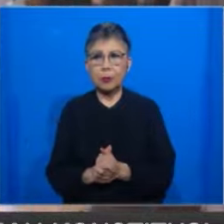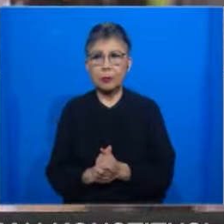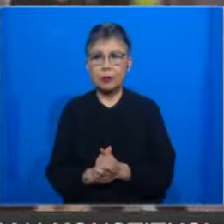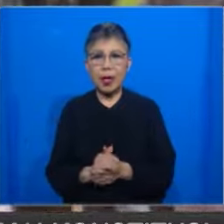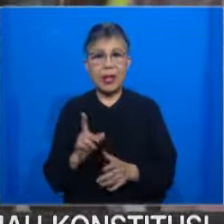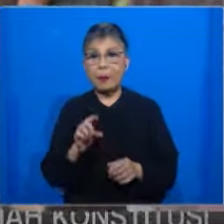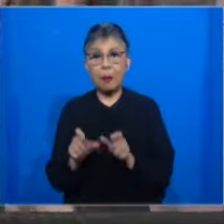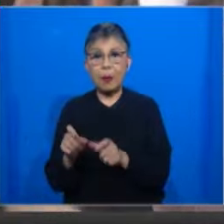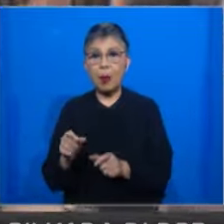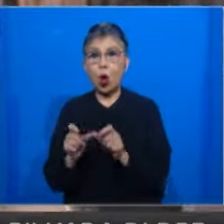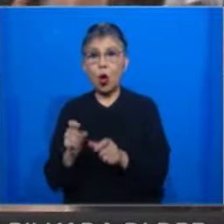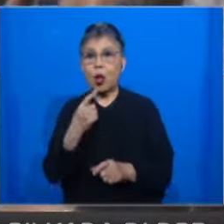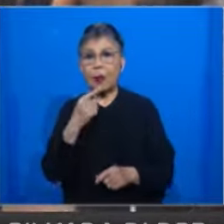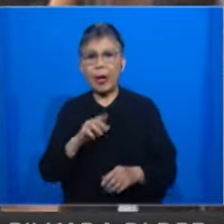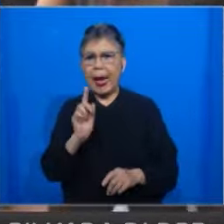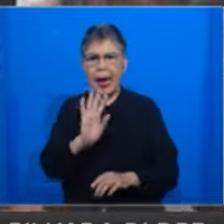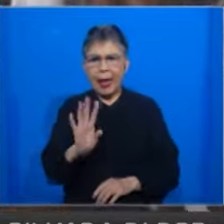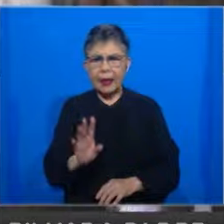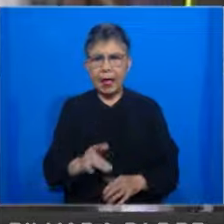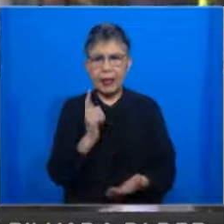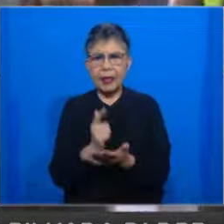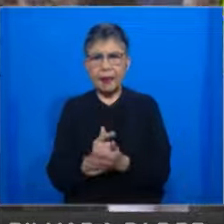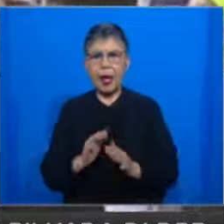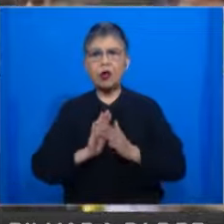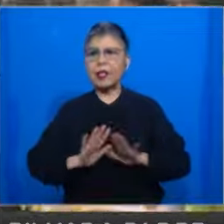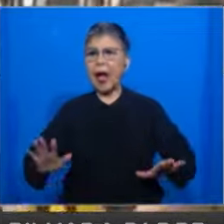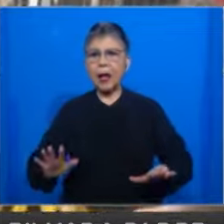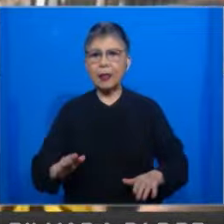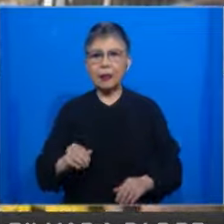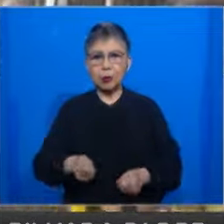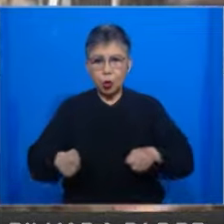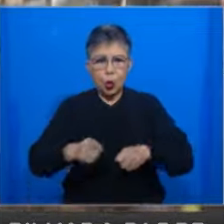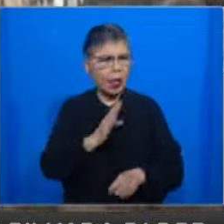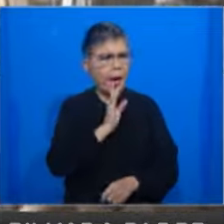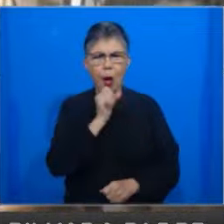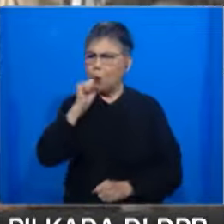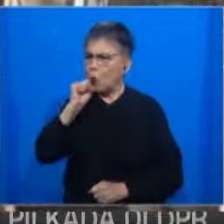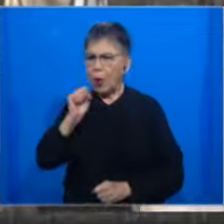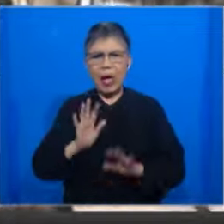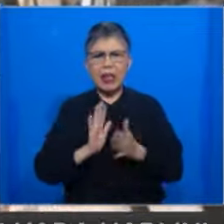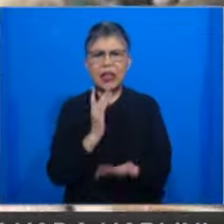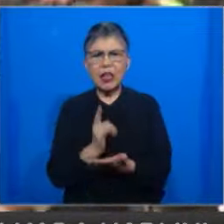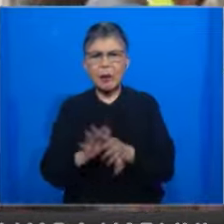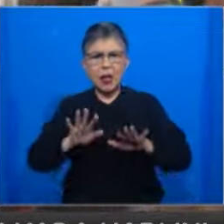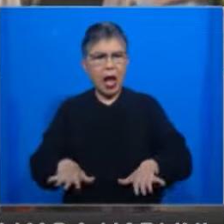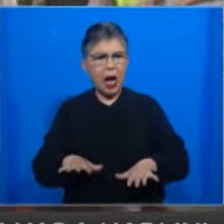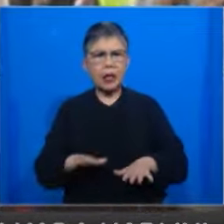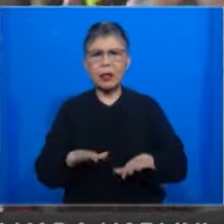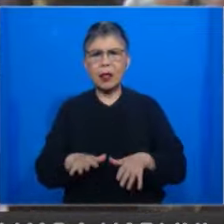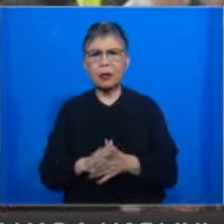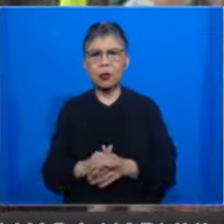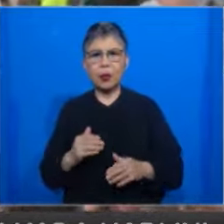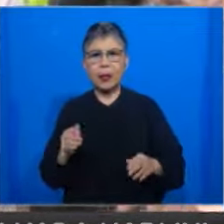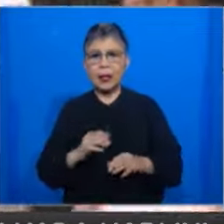Tapi beberapa lainnya juga mengatakan untuk tetap bersikap tenang dan tertib dalam menyampaikan aspirasi dan juga mencegah